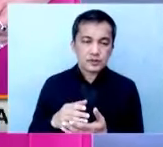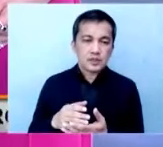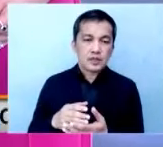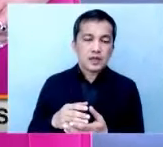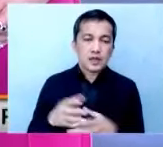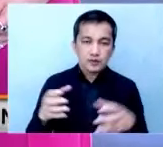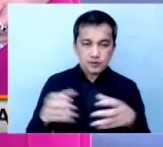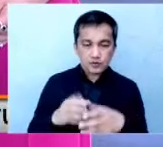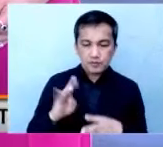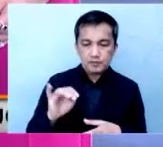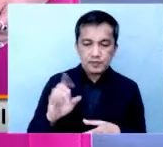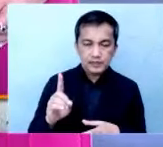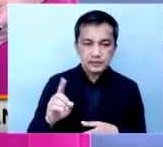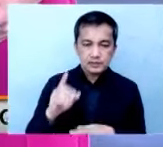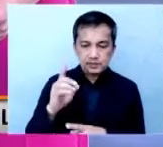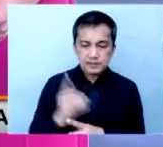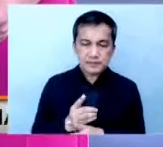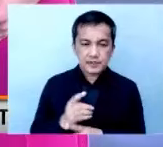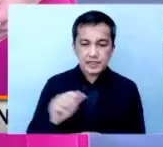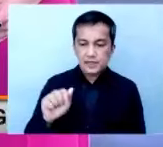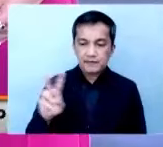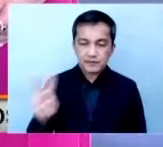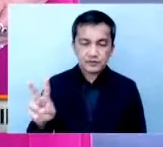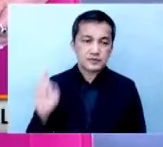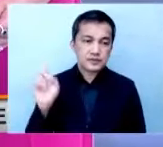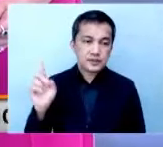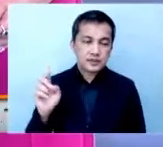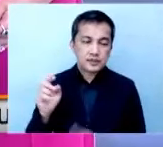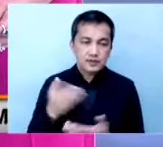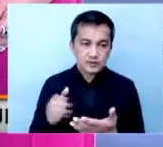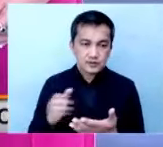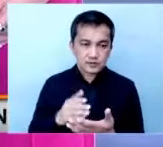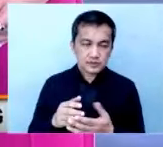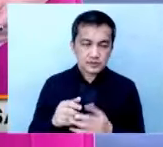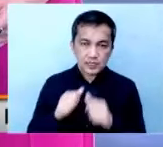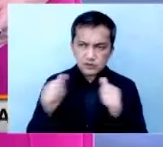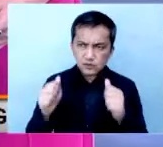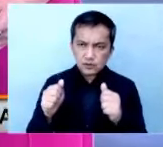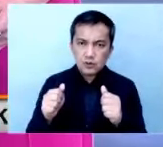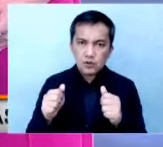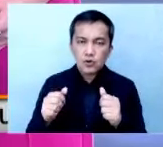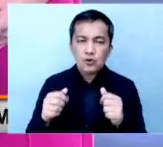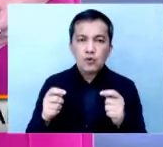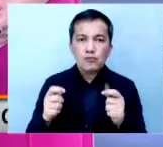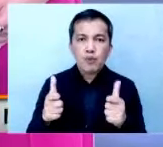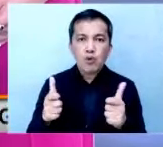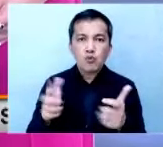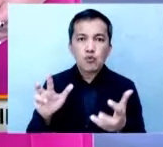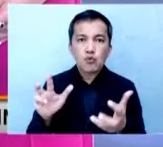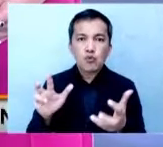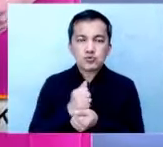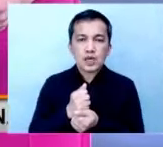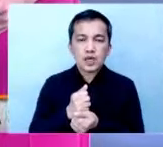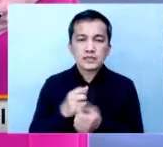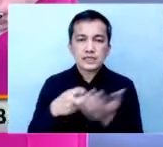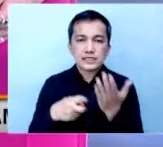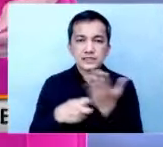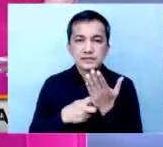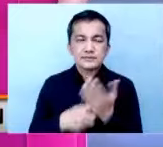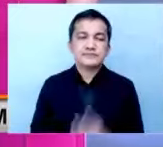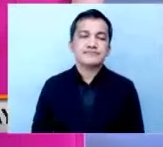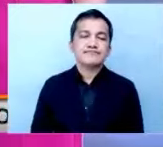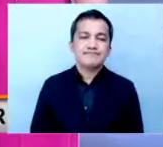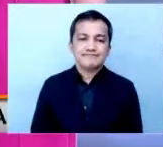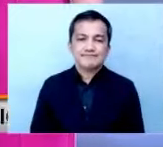na December Avenue. Ang concert, kaka-announce pa lang, abay sold out na agad. Nasa frontline ang balitang yan, si